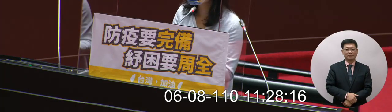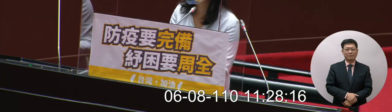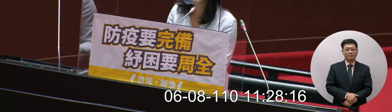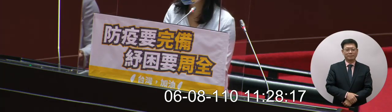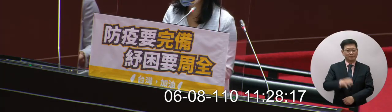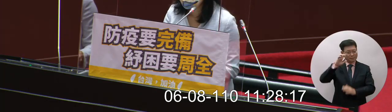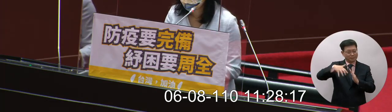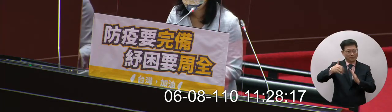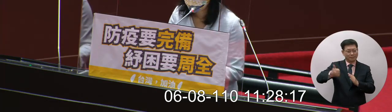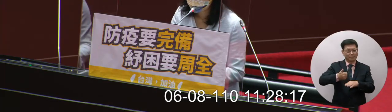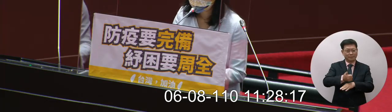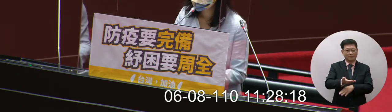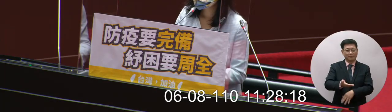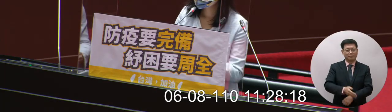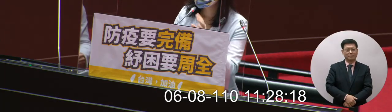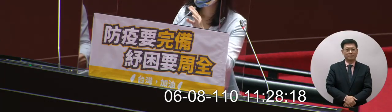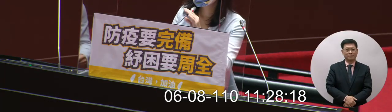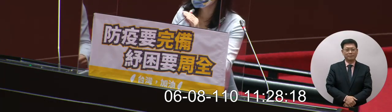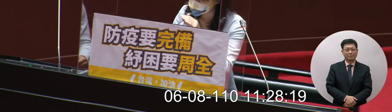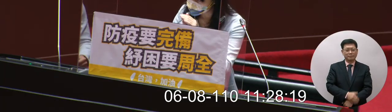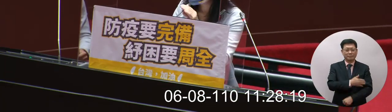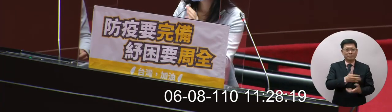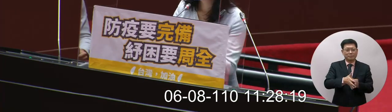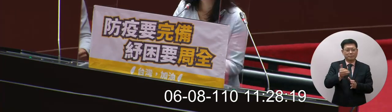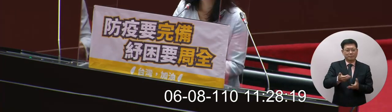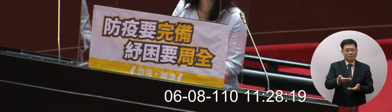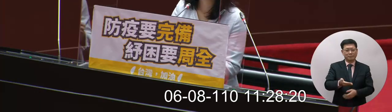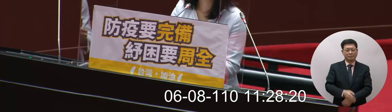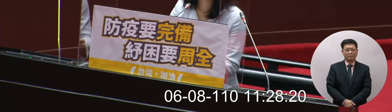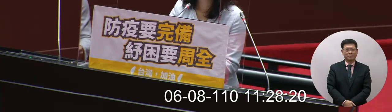苏院长请，陈部长请。